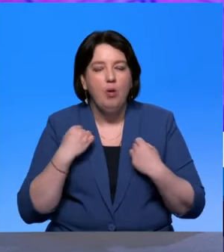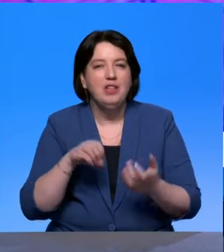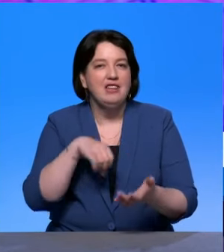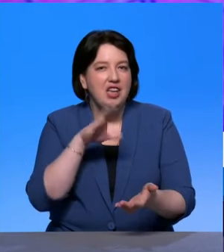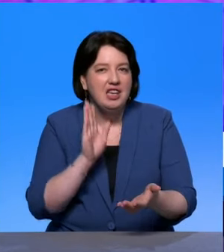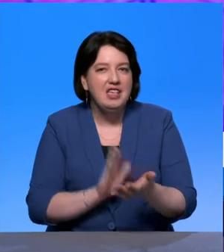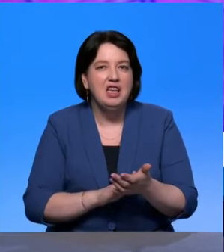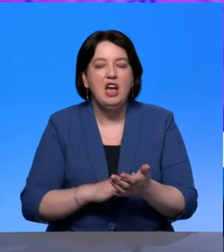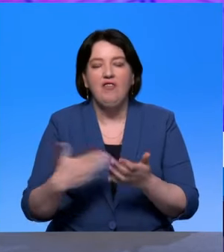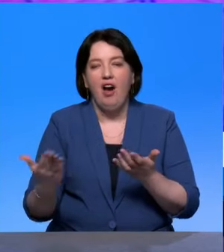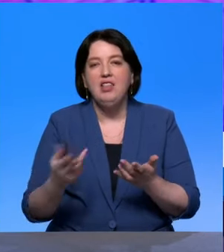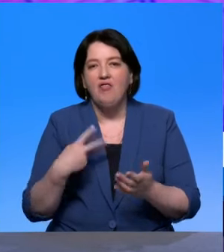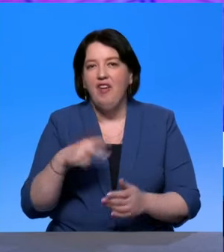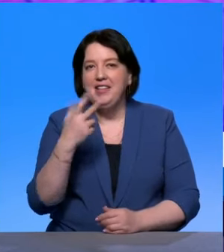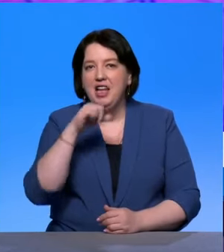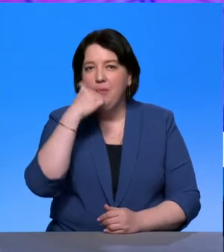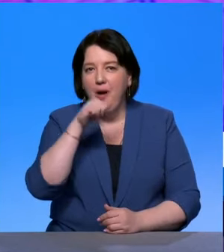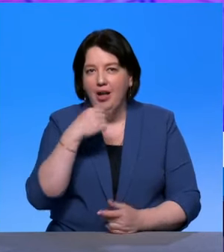по моим вот данным. И,